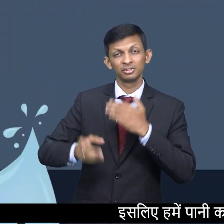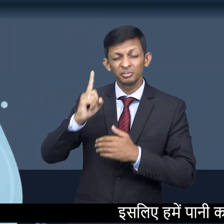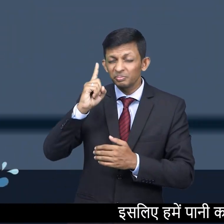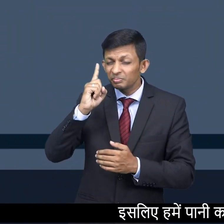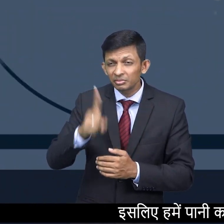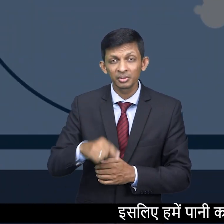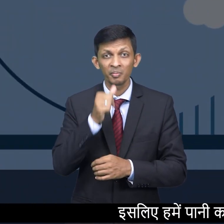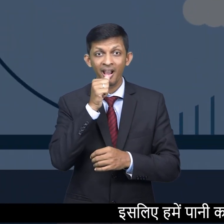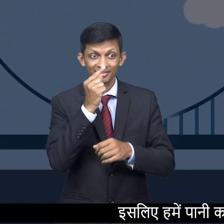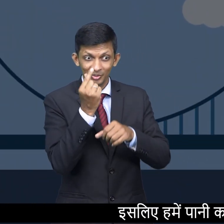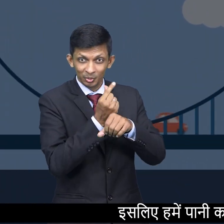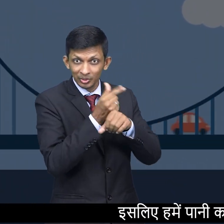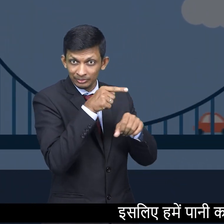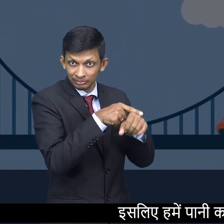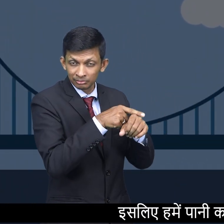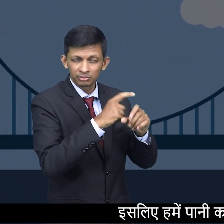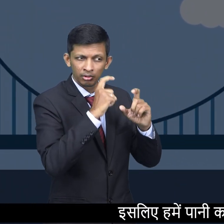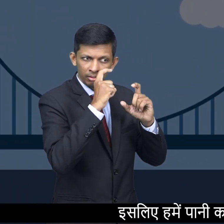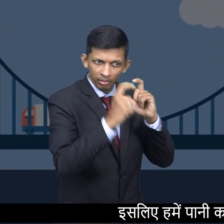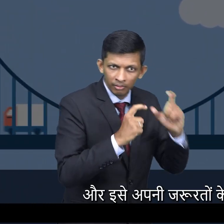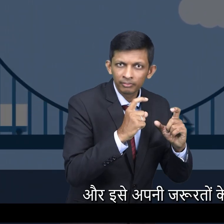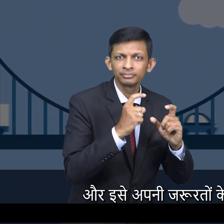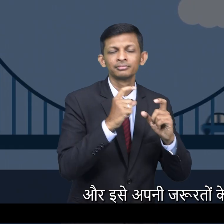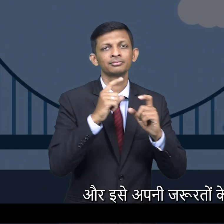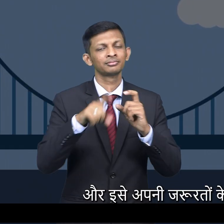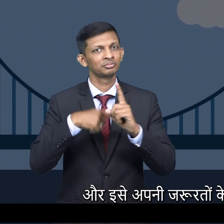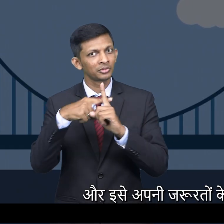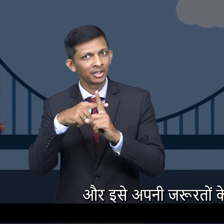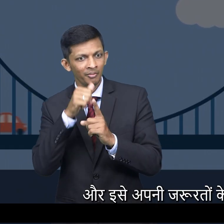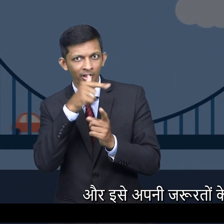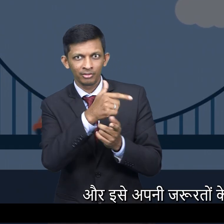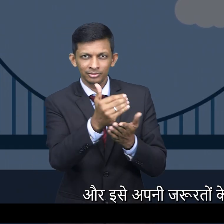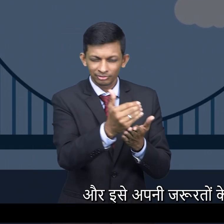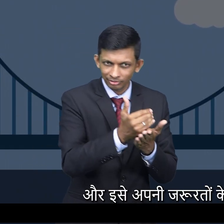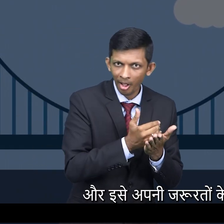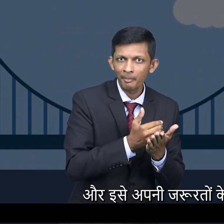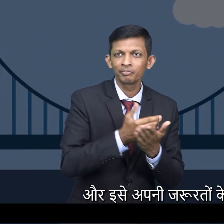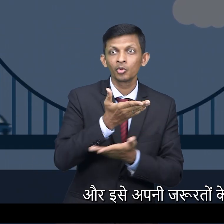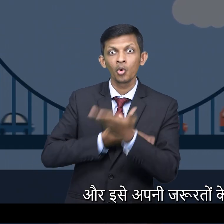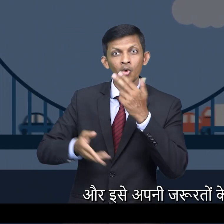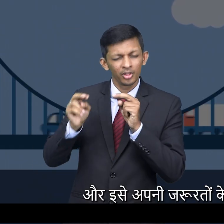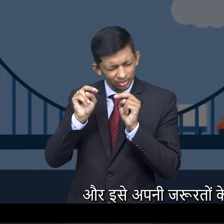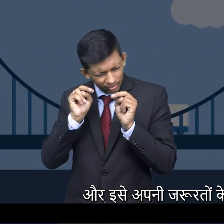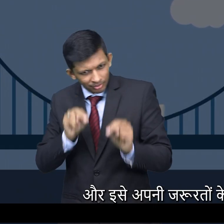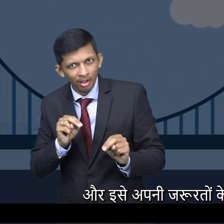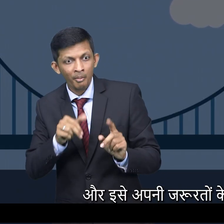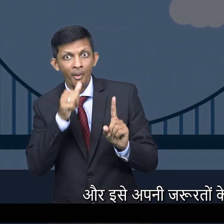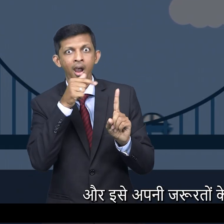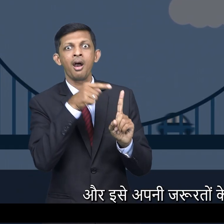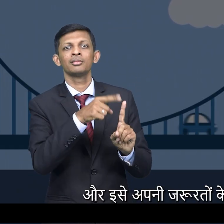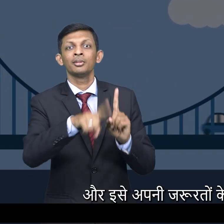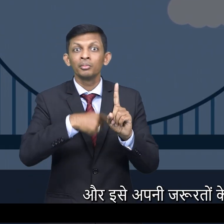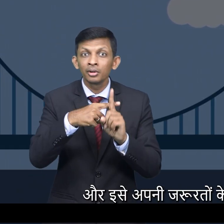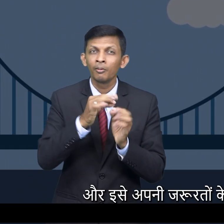इसलिए हमें पानी का सावधानी पूर्वक उपयोग करना चाहिए और इसे अपनी जरूरतों के लिए तथा भविष्य की पीढ़ियों के लिए